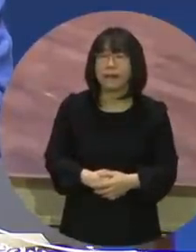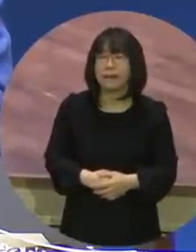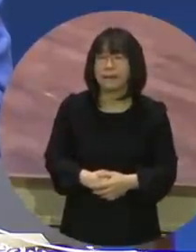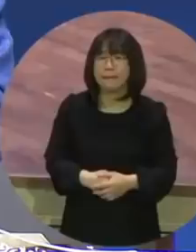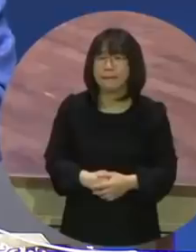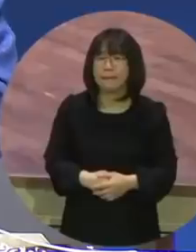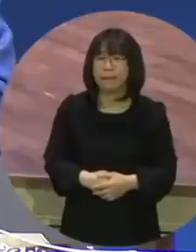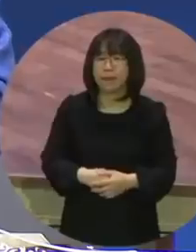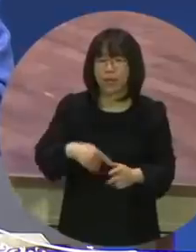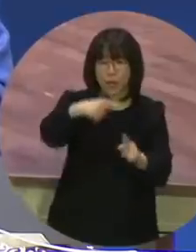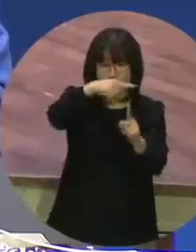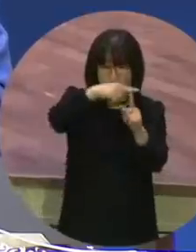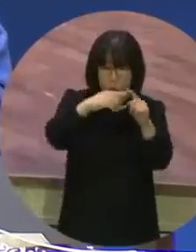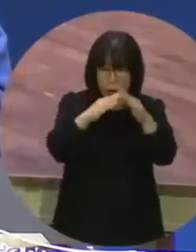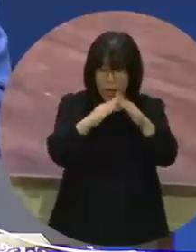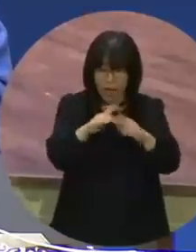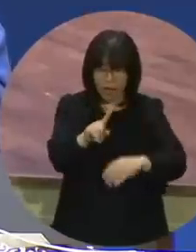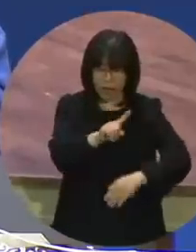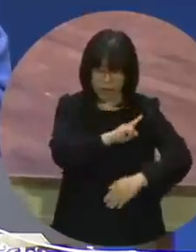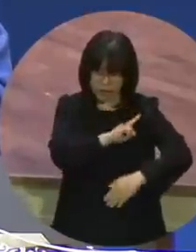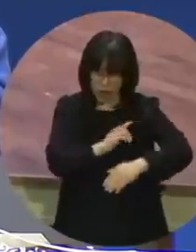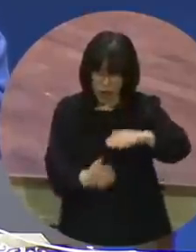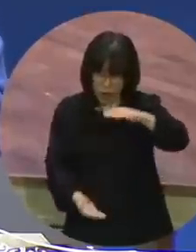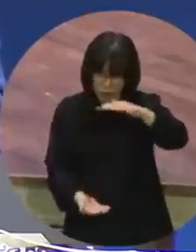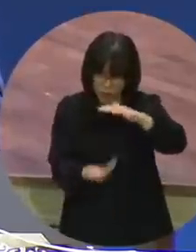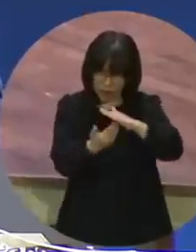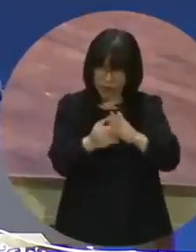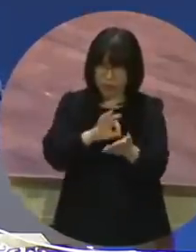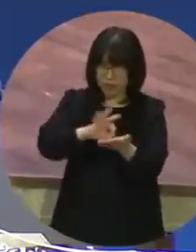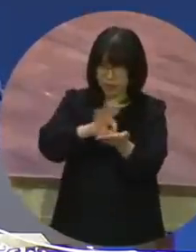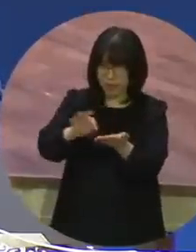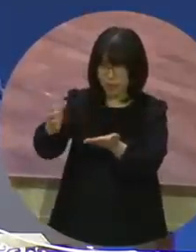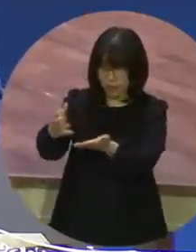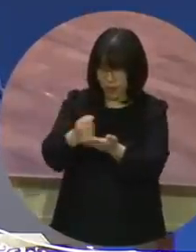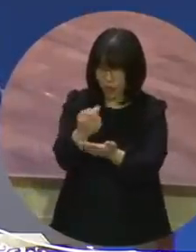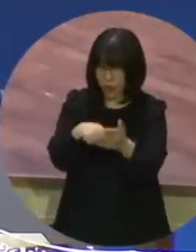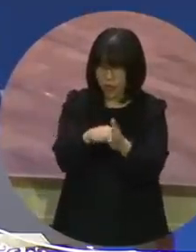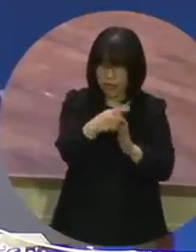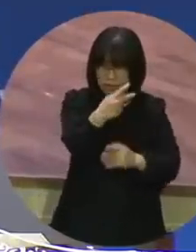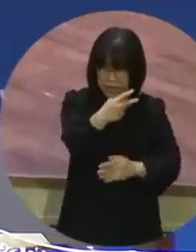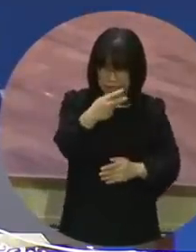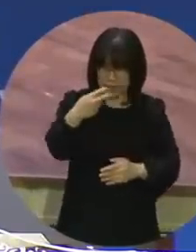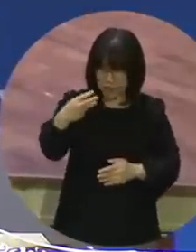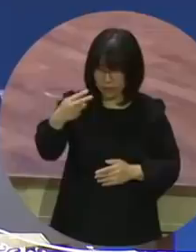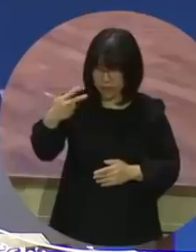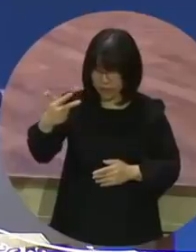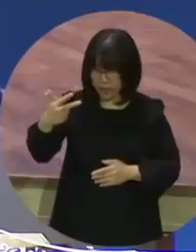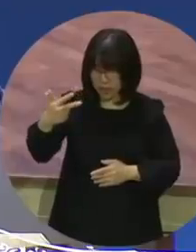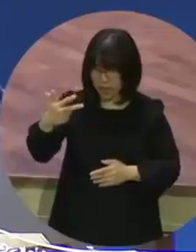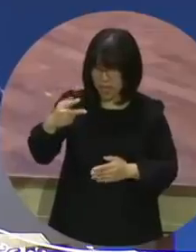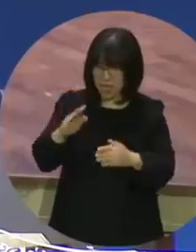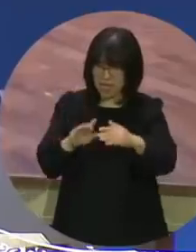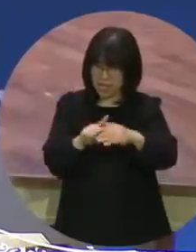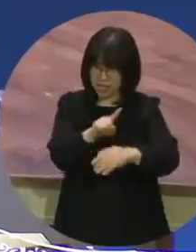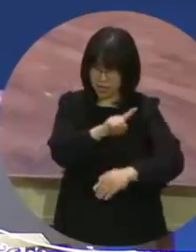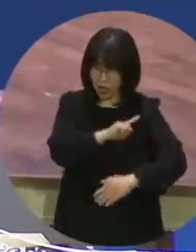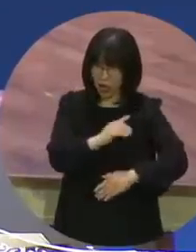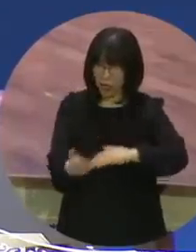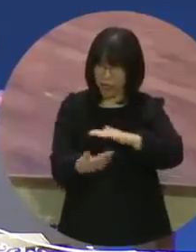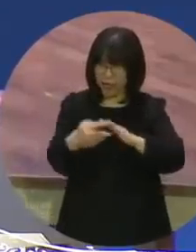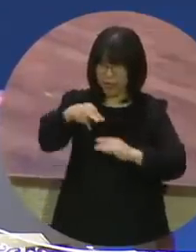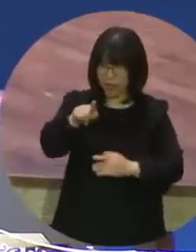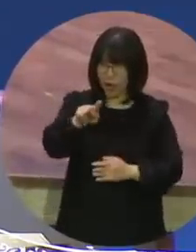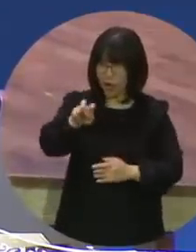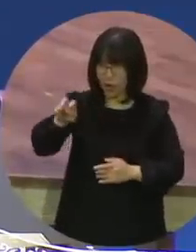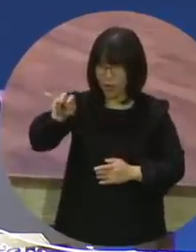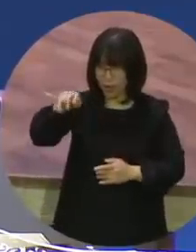나라 복음화의 서밋으로 쓰임 받는 교회이기 때문에 237 서밋으로 응용하시기 바랍니다. 237 서밋으로. 아멘. 237 헷갈릴